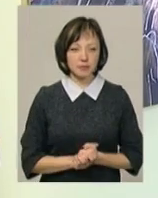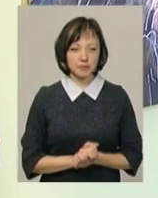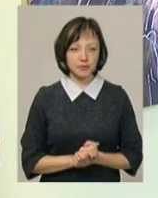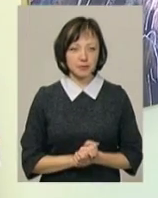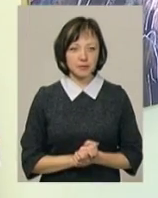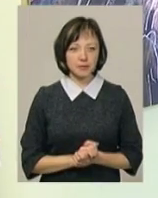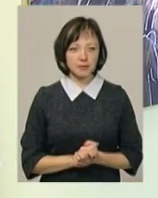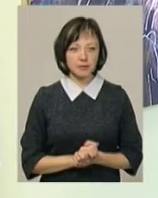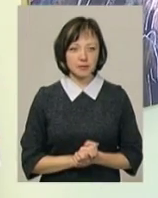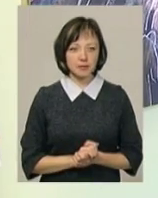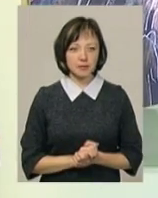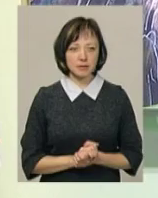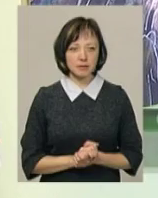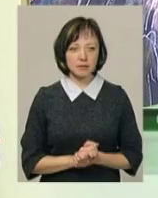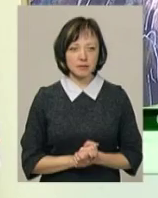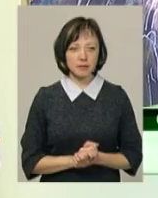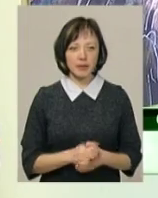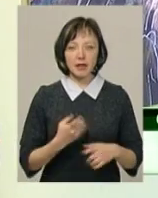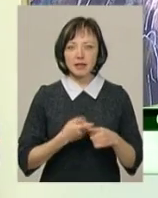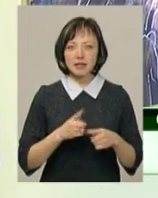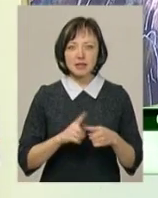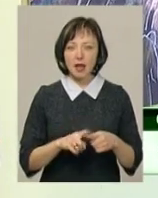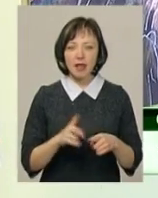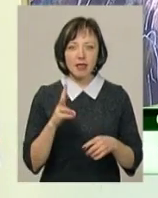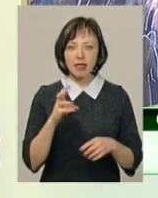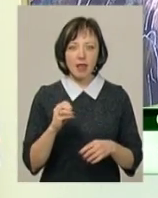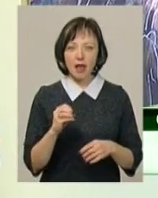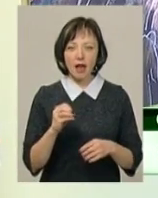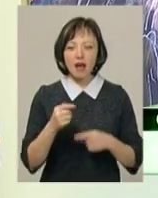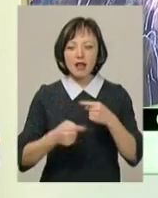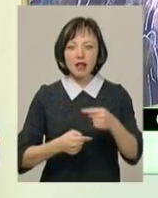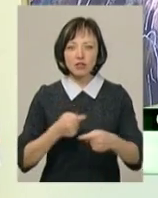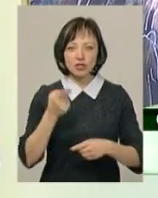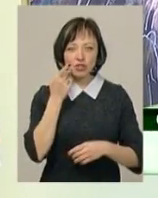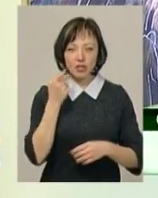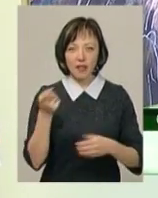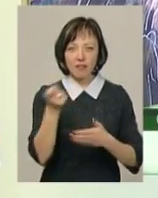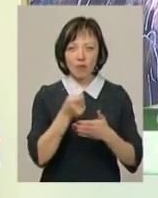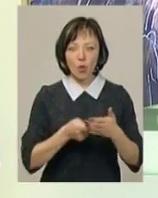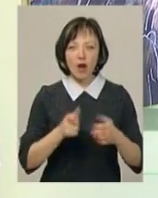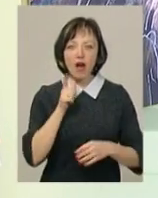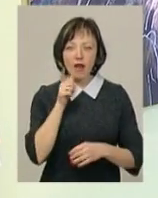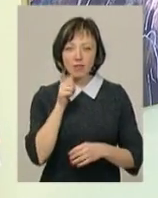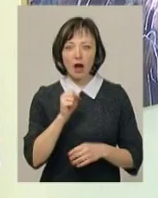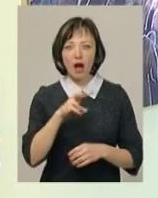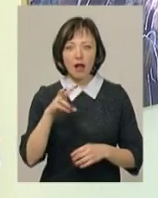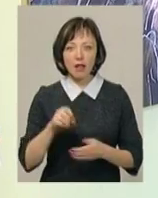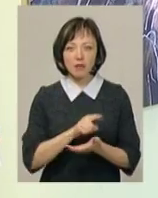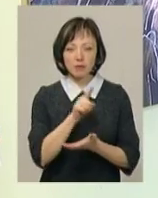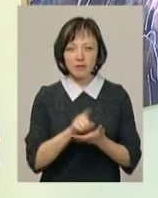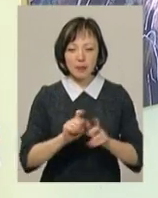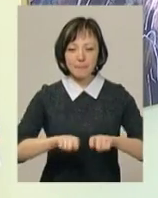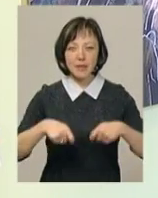«Це не такі класичні твори, але вони покликані